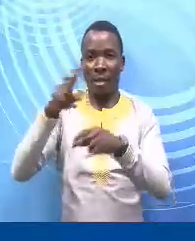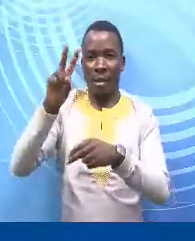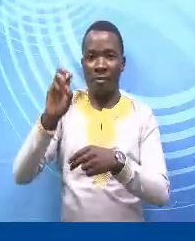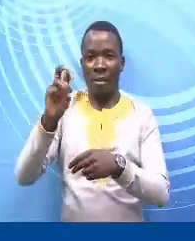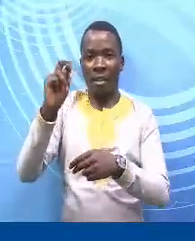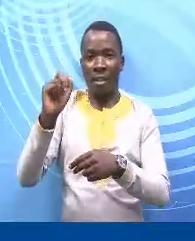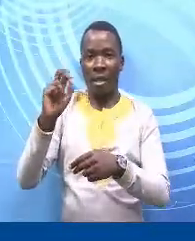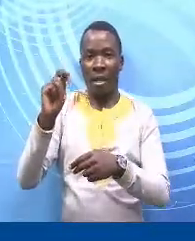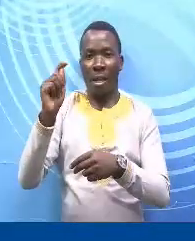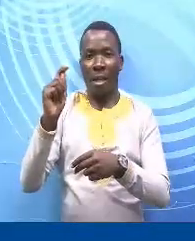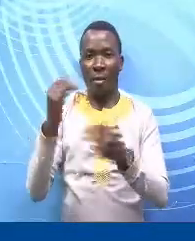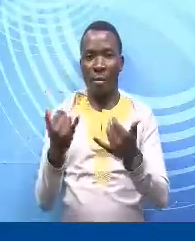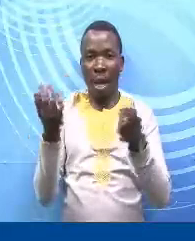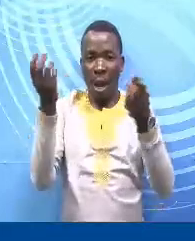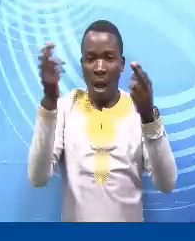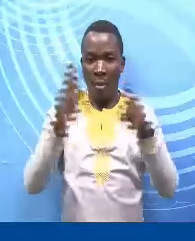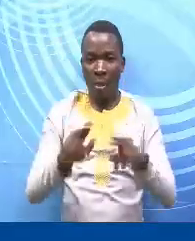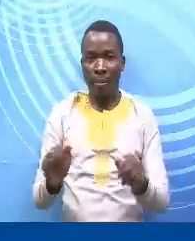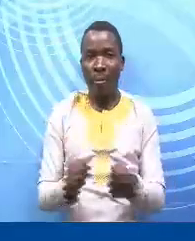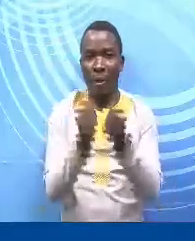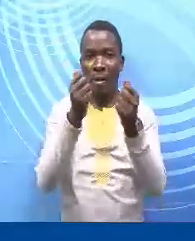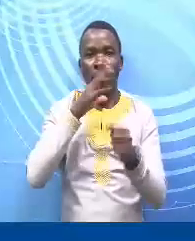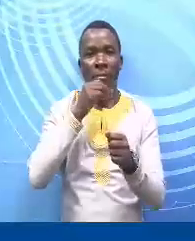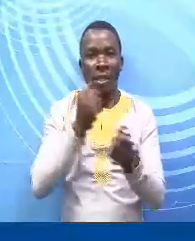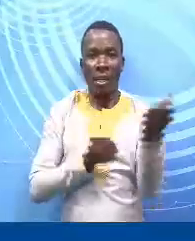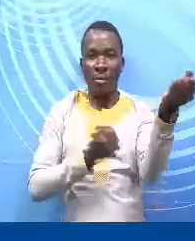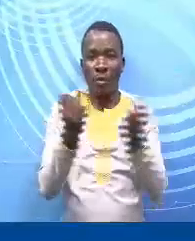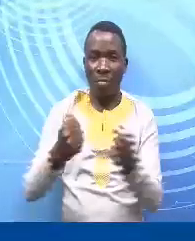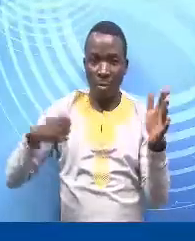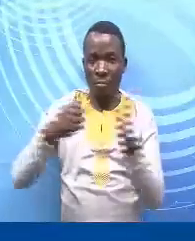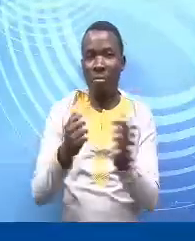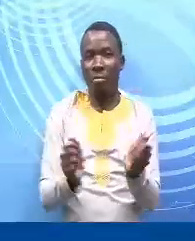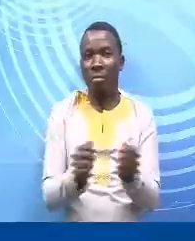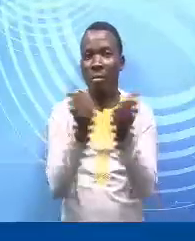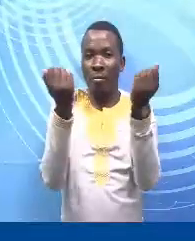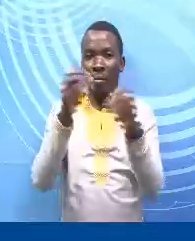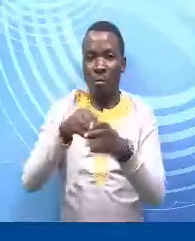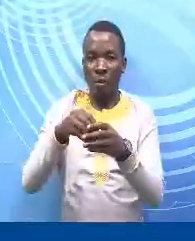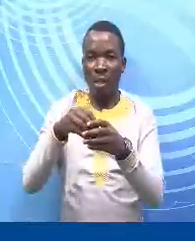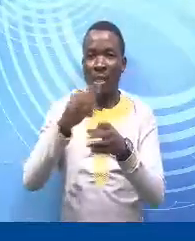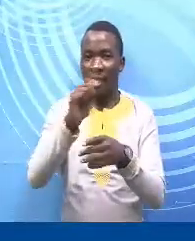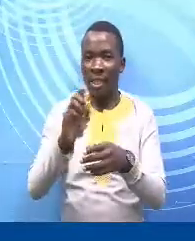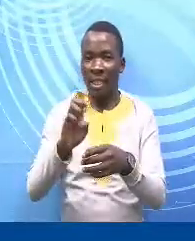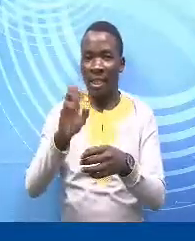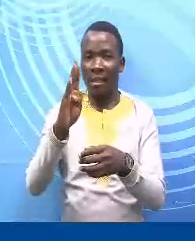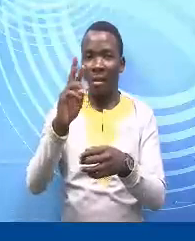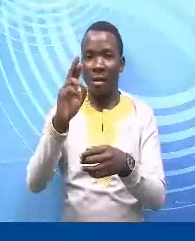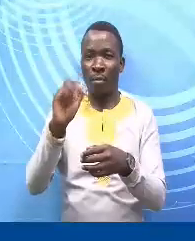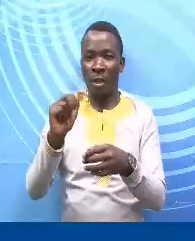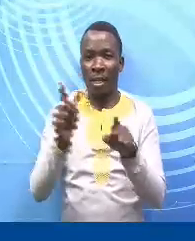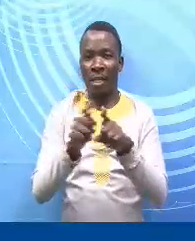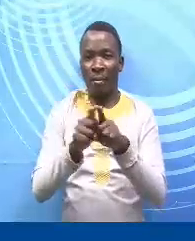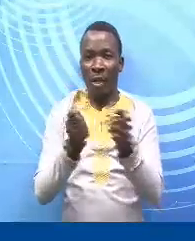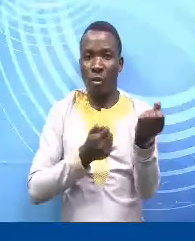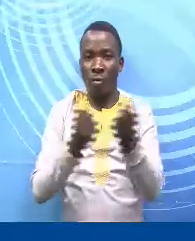kano kanya habereye impanuka y'umusore aho imodoka igonze umusore kandi ikamugongera muri zebra crossing, yewe n'umushoferi ntabashe kumenya